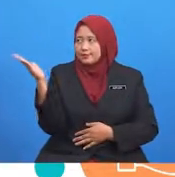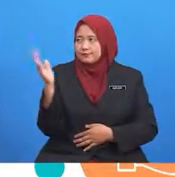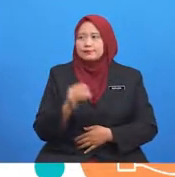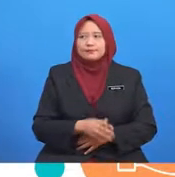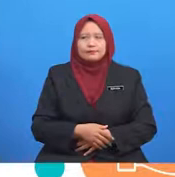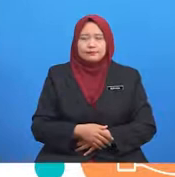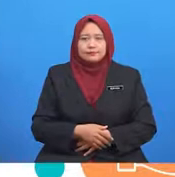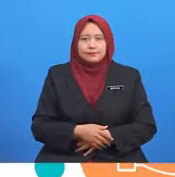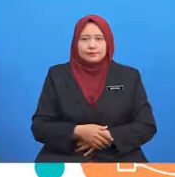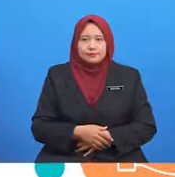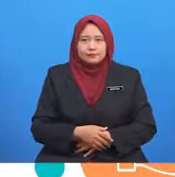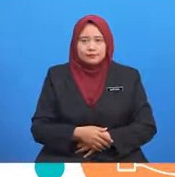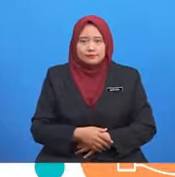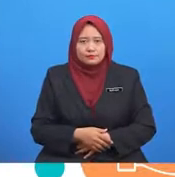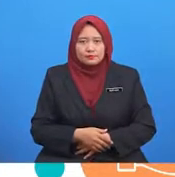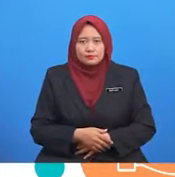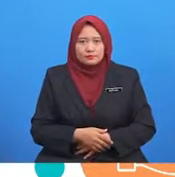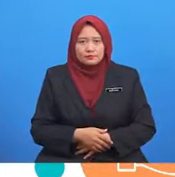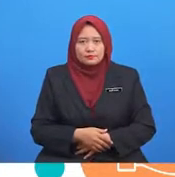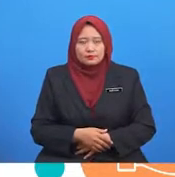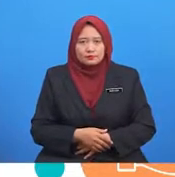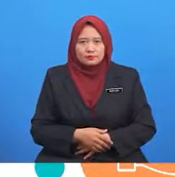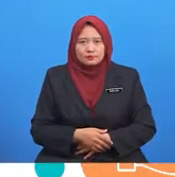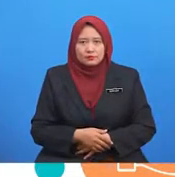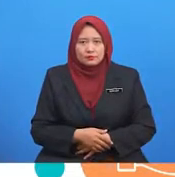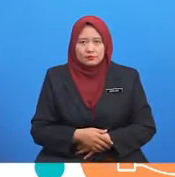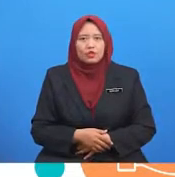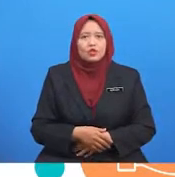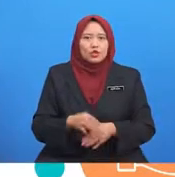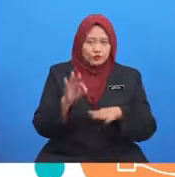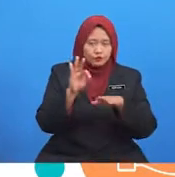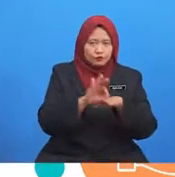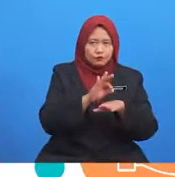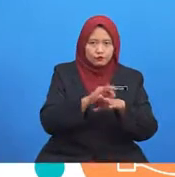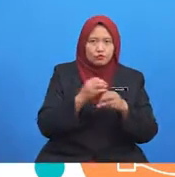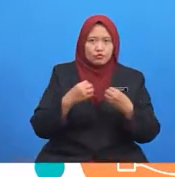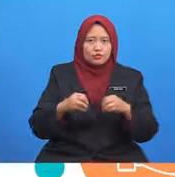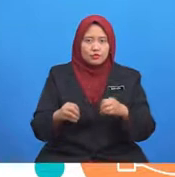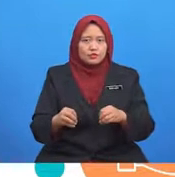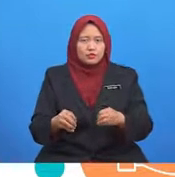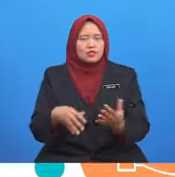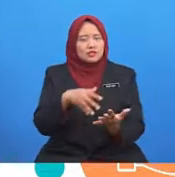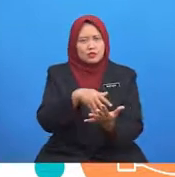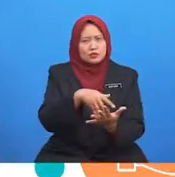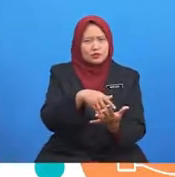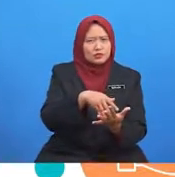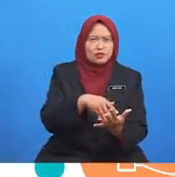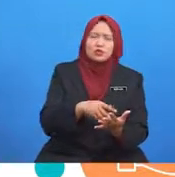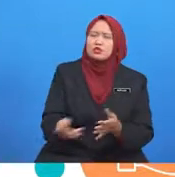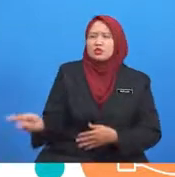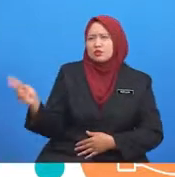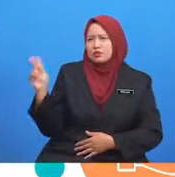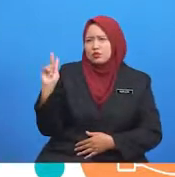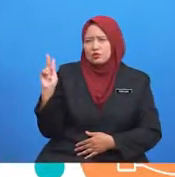Selain itu, fungsi operasi, kekuatan dan kelemahan produk sedia ada